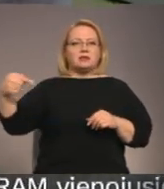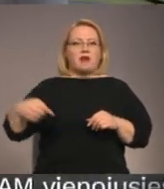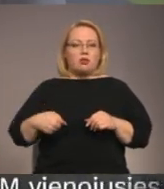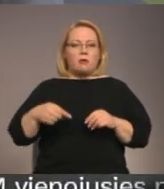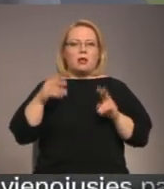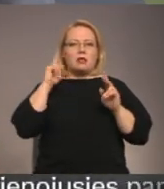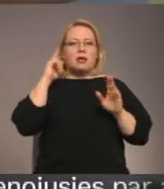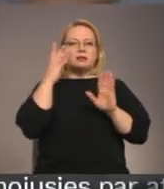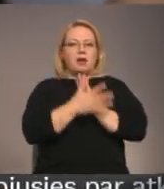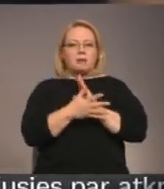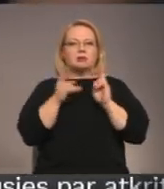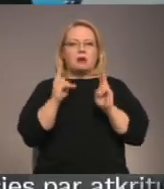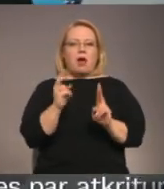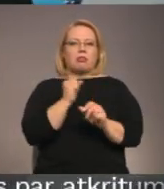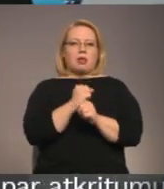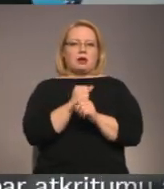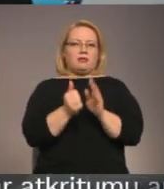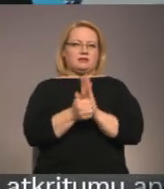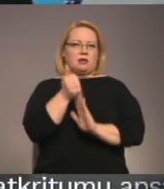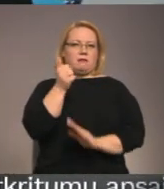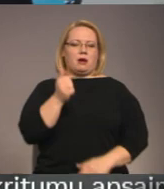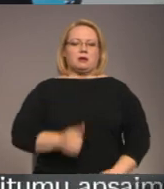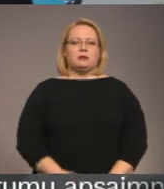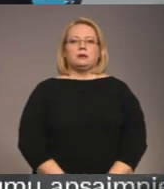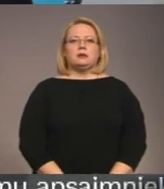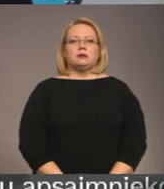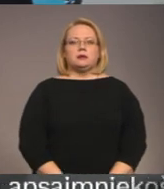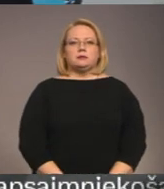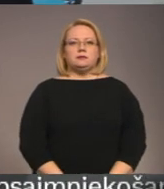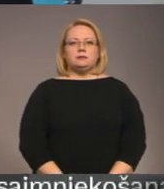saprastu, kā visu darīt vislabāk. Aija Kīns, Krišāns Leits, Latvijas televīzija.